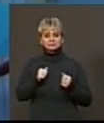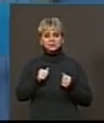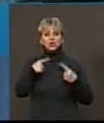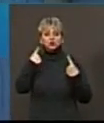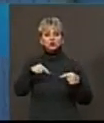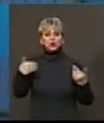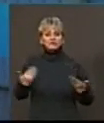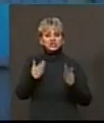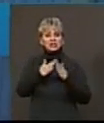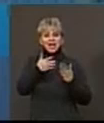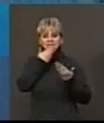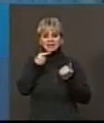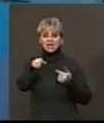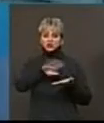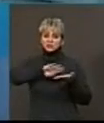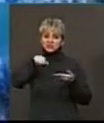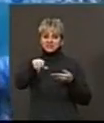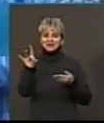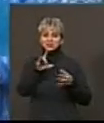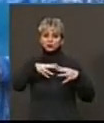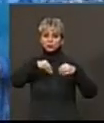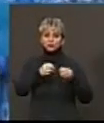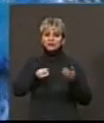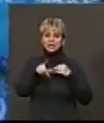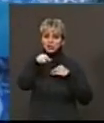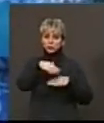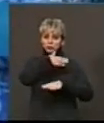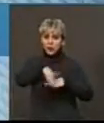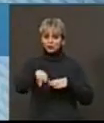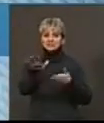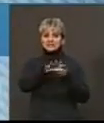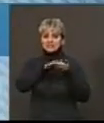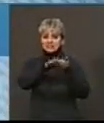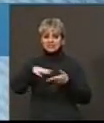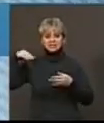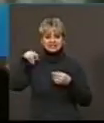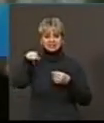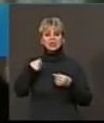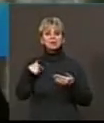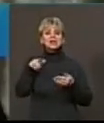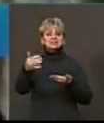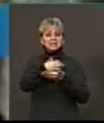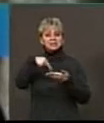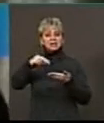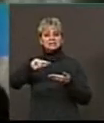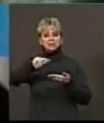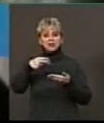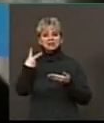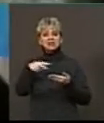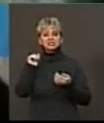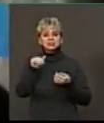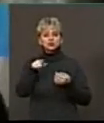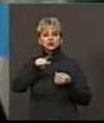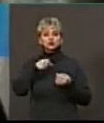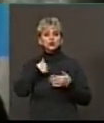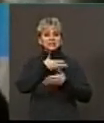Другого жилья нет, а это снести. Ростовскую семью выставляют на улицу по иску соседки. Мы собрали справки на 20 тысяч о том,